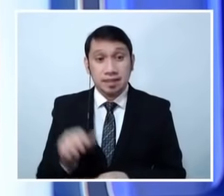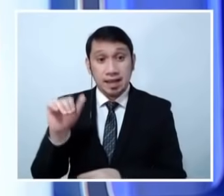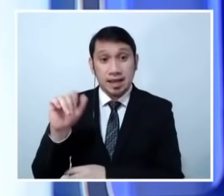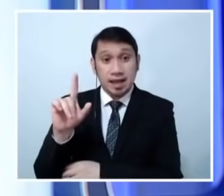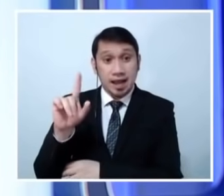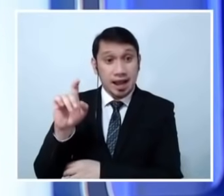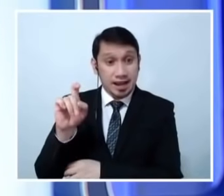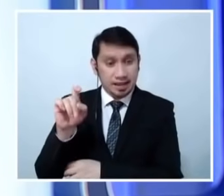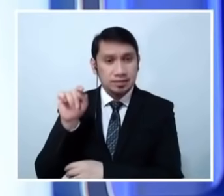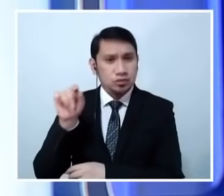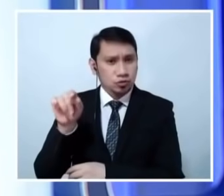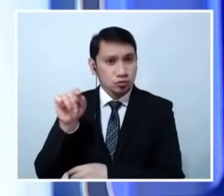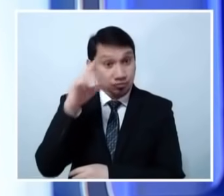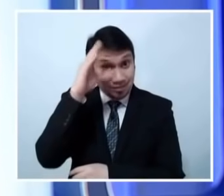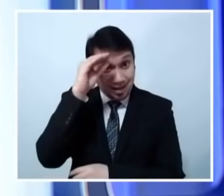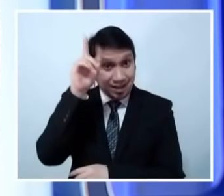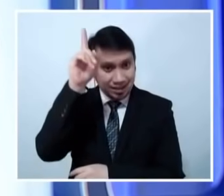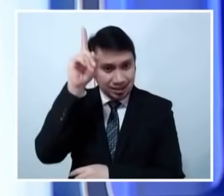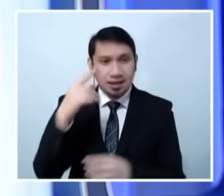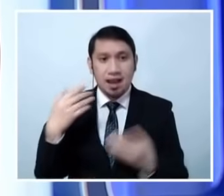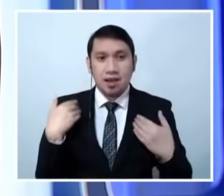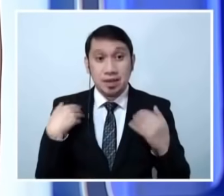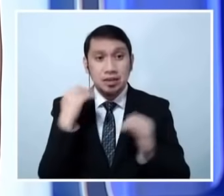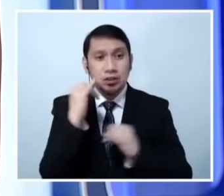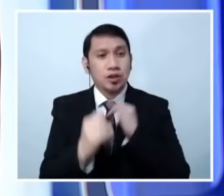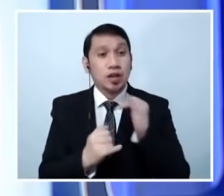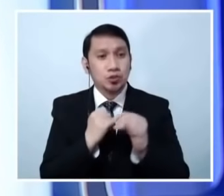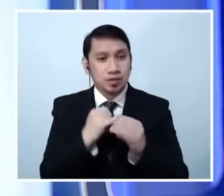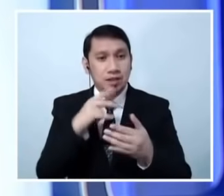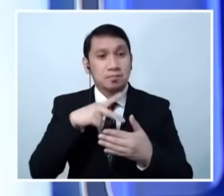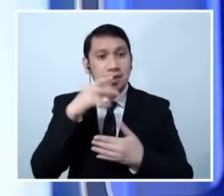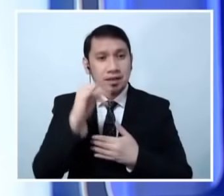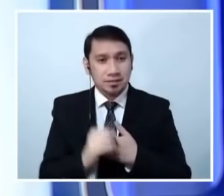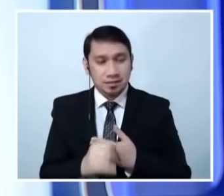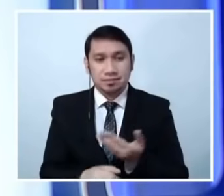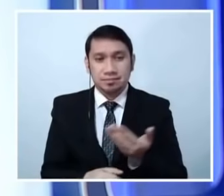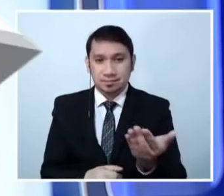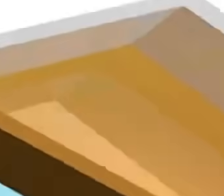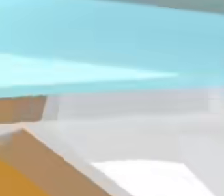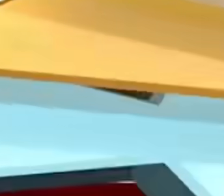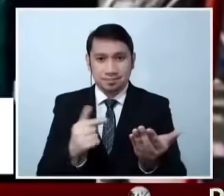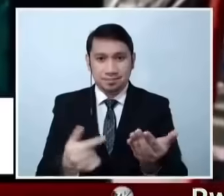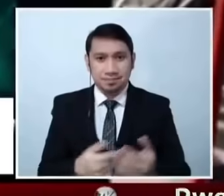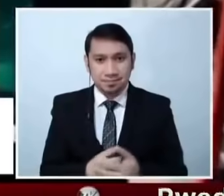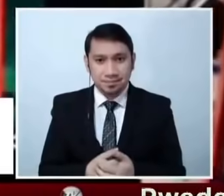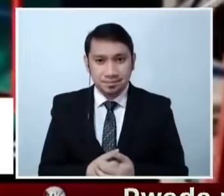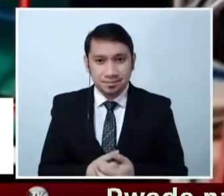ang aktor na si Alex Diaz. Nagpapatrol, MJ Felipe.